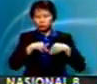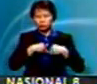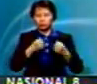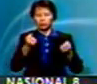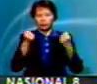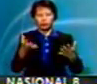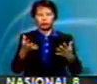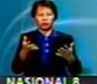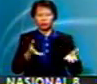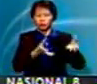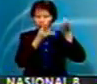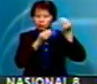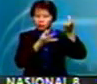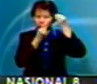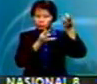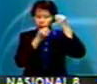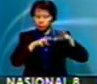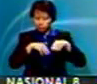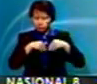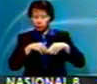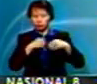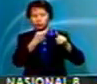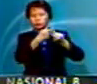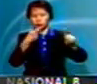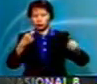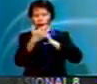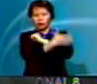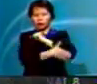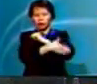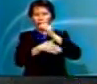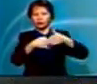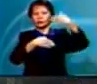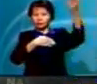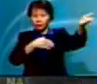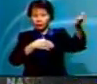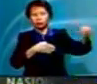banyak maklumat-maklumat ya daripada negara